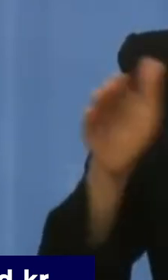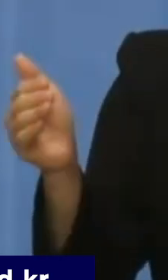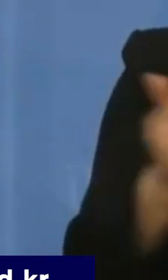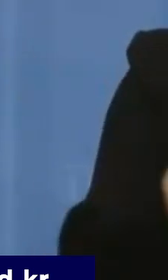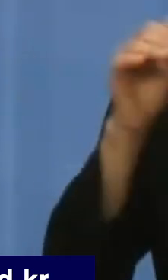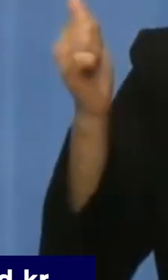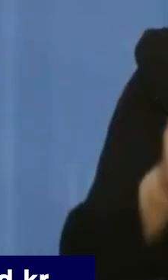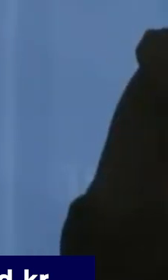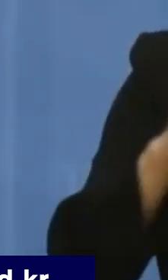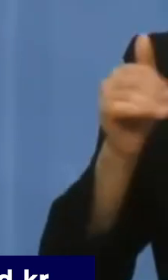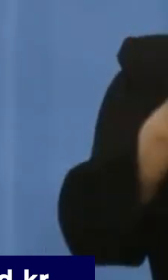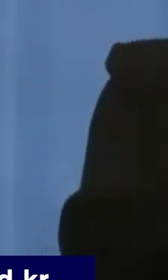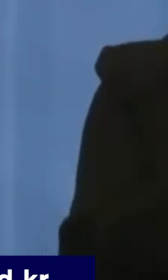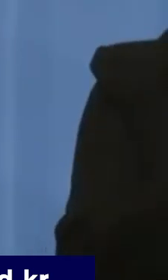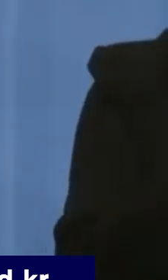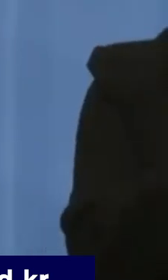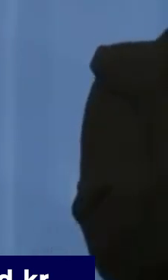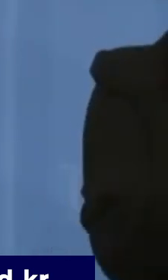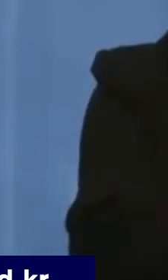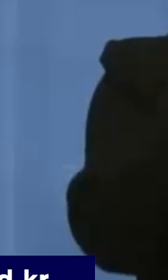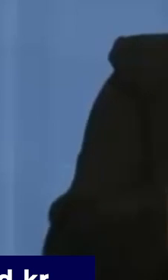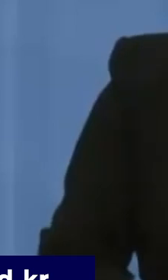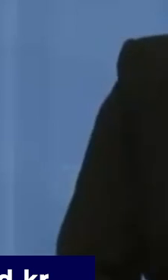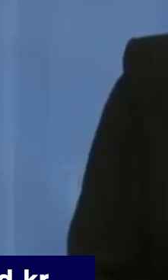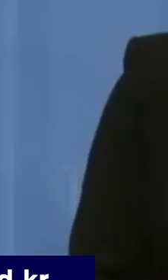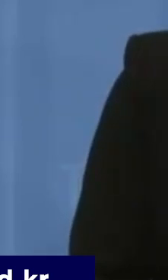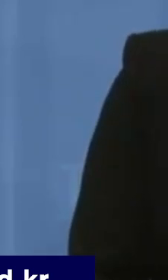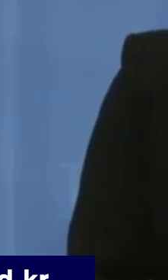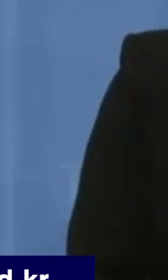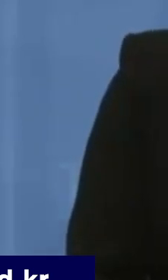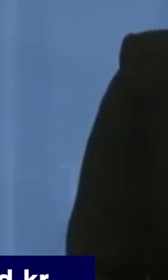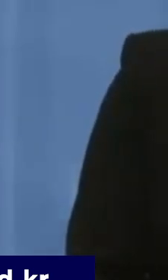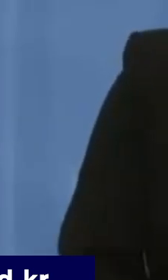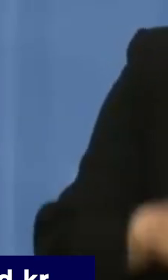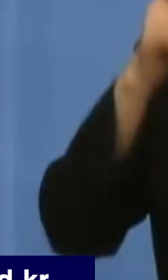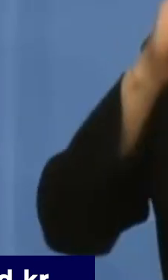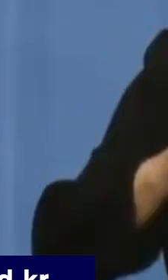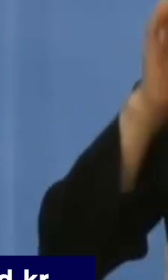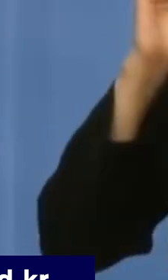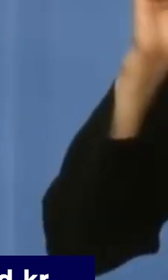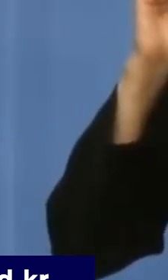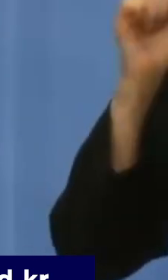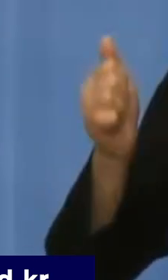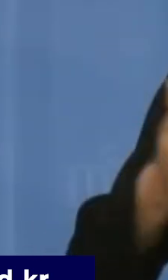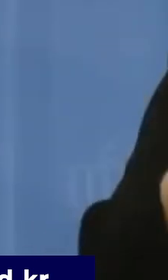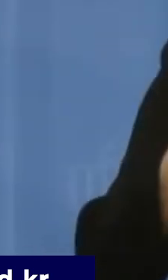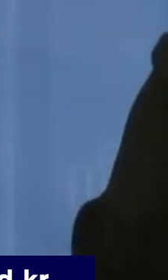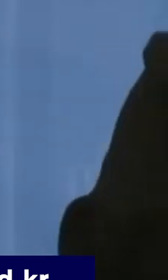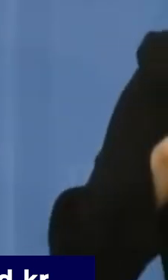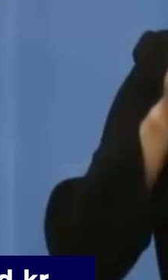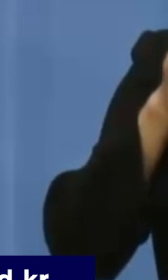오늘까지도 국회는 국민의 요구를 외면하고 있습니다. 윤심과 윤생으로 재조직된